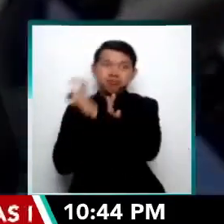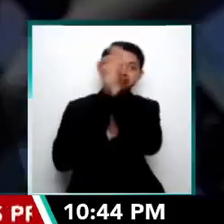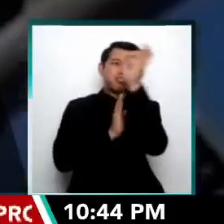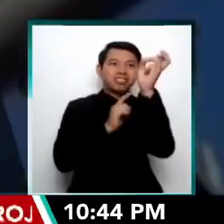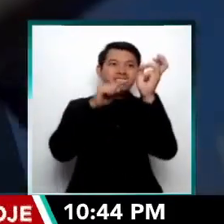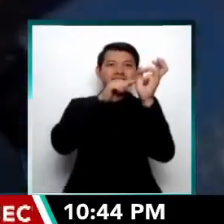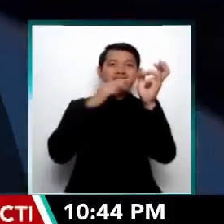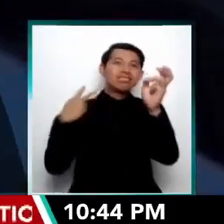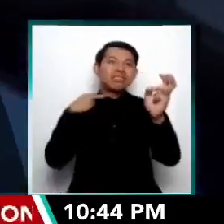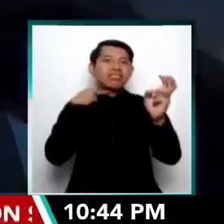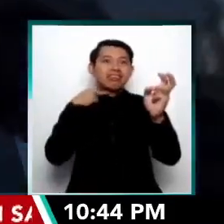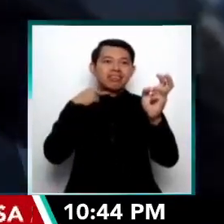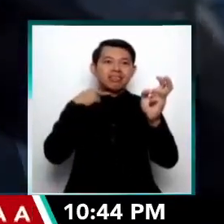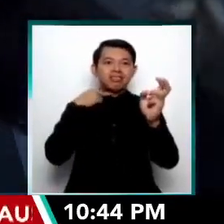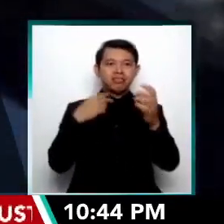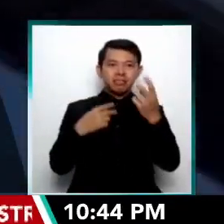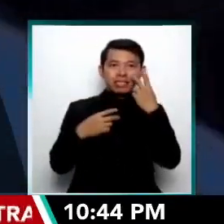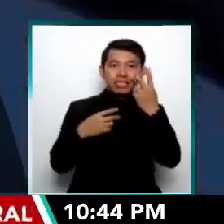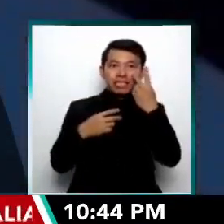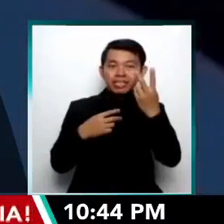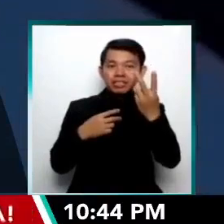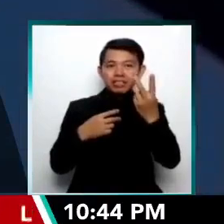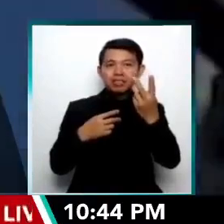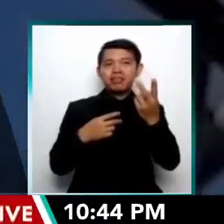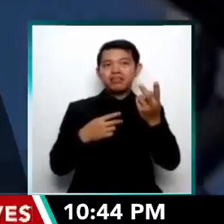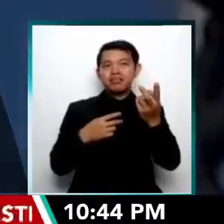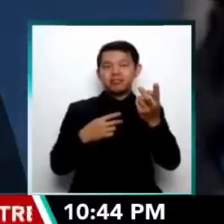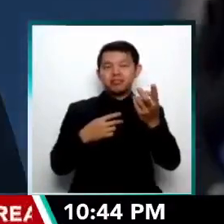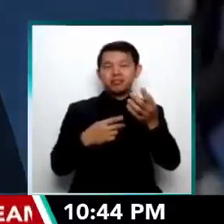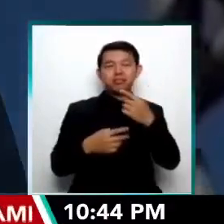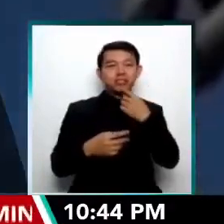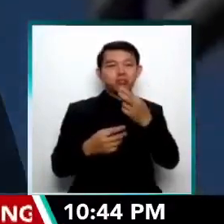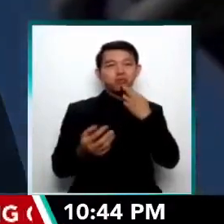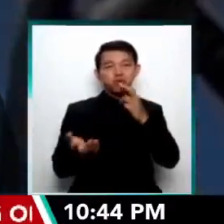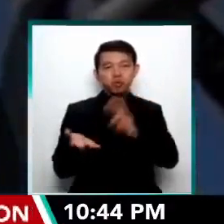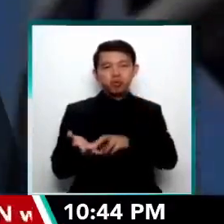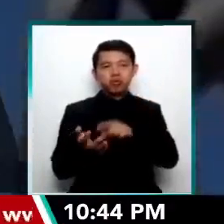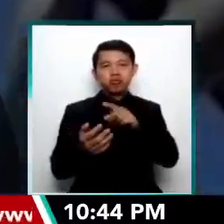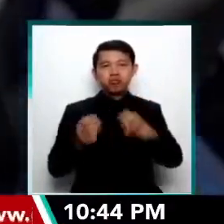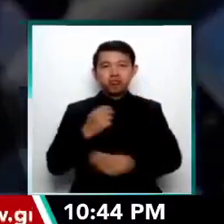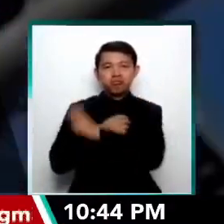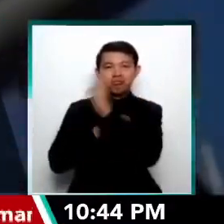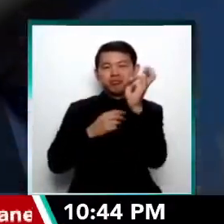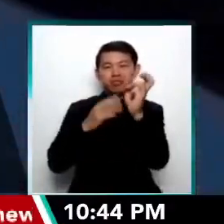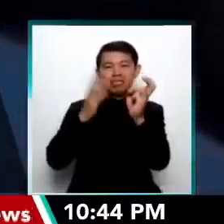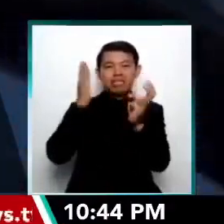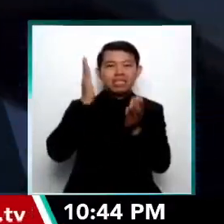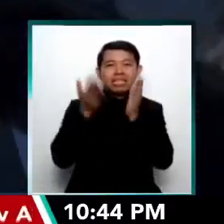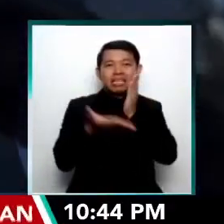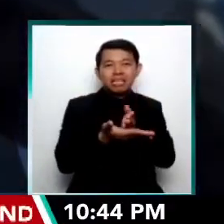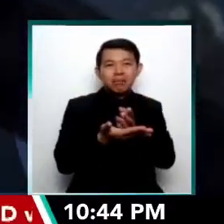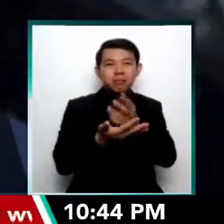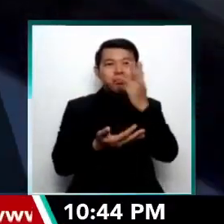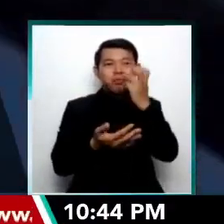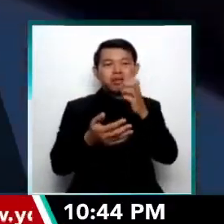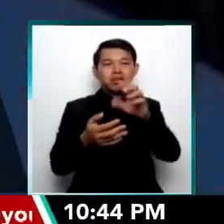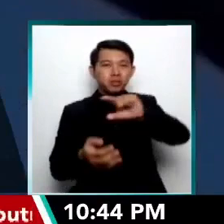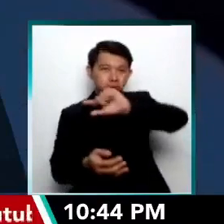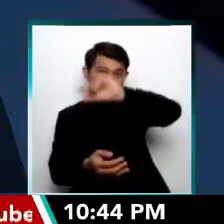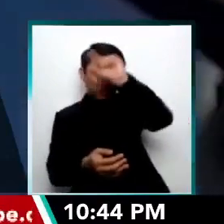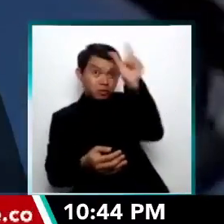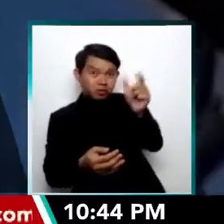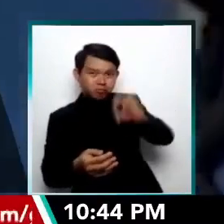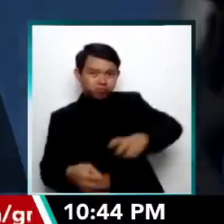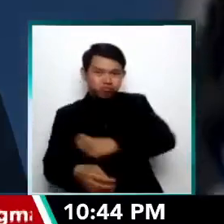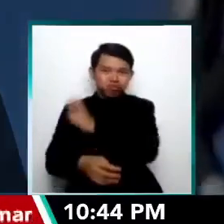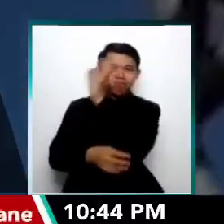Universal Studios, Japan. Ayon sa mga ulat, huminto ang ride sa isa sa pinakamataas sa bahagi ng roller coaster na nasa